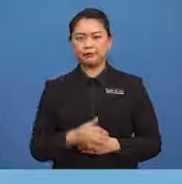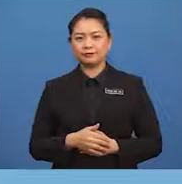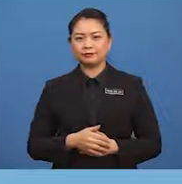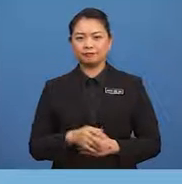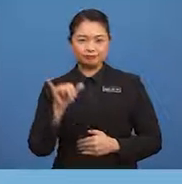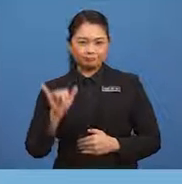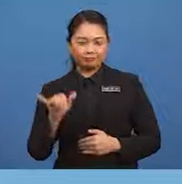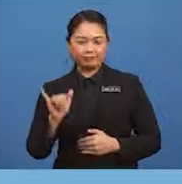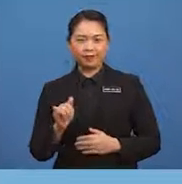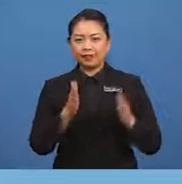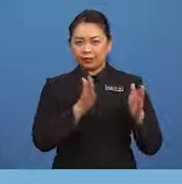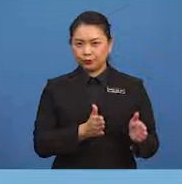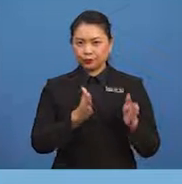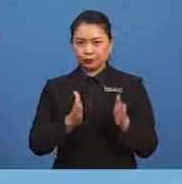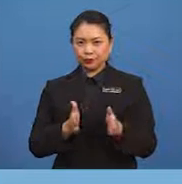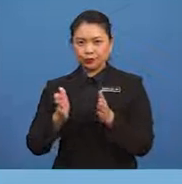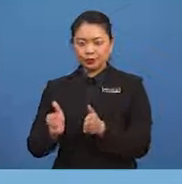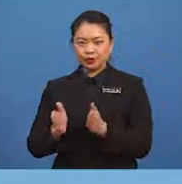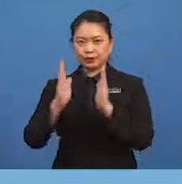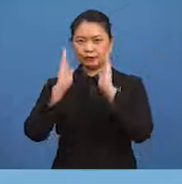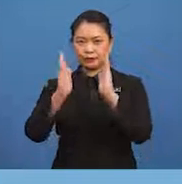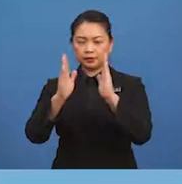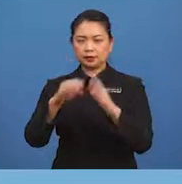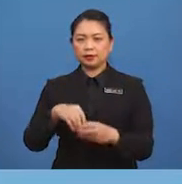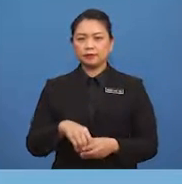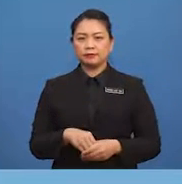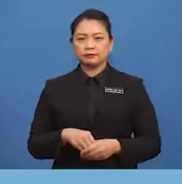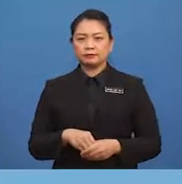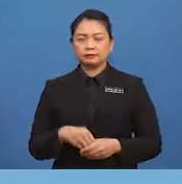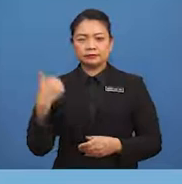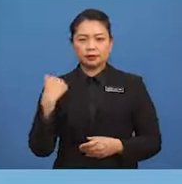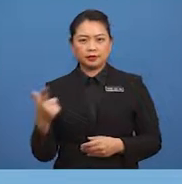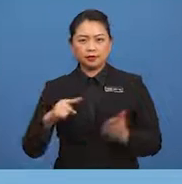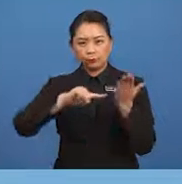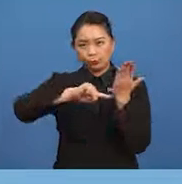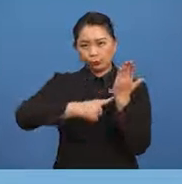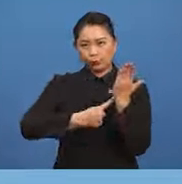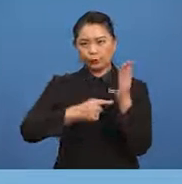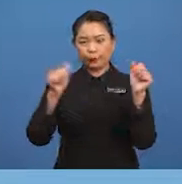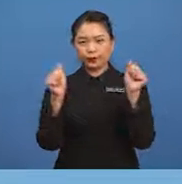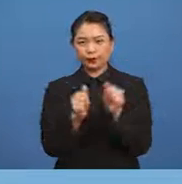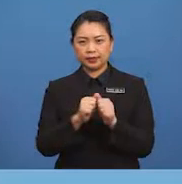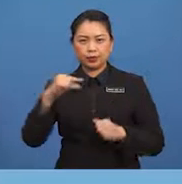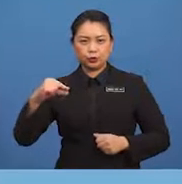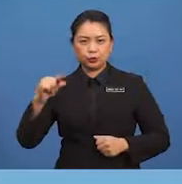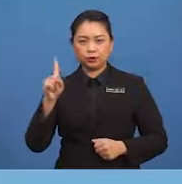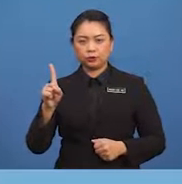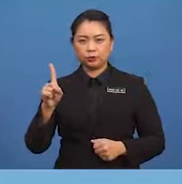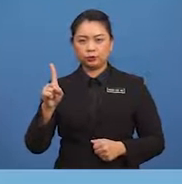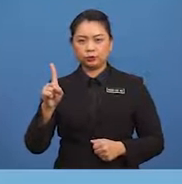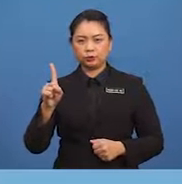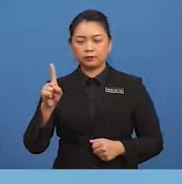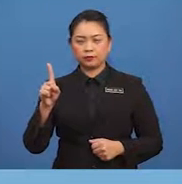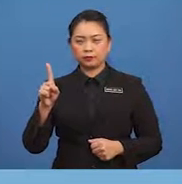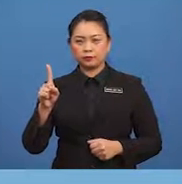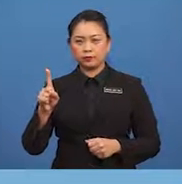Ya, susunan fasa dalam peringkat interfasa adalah bermula dengan fasa G1,